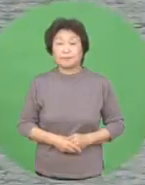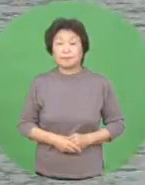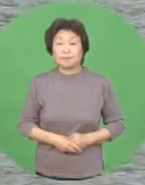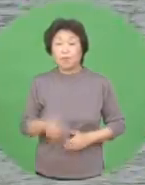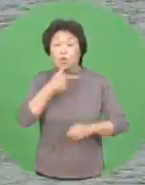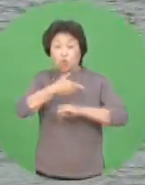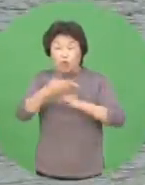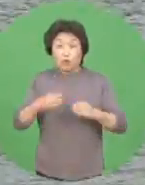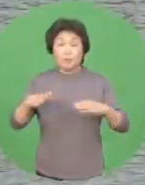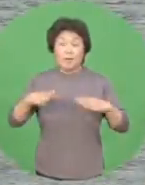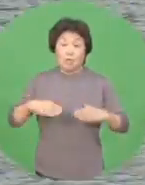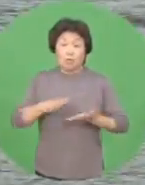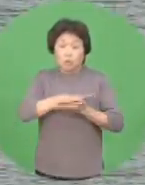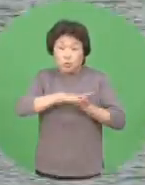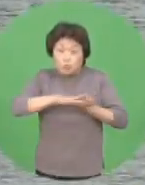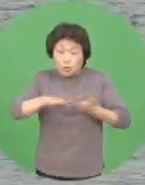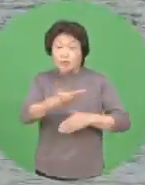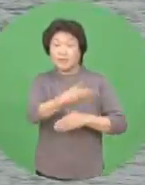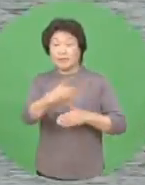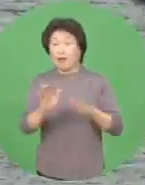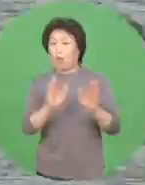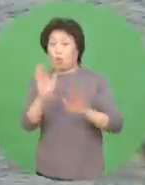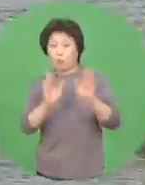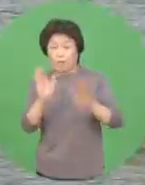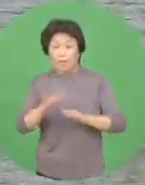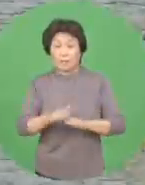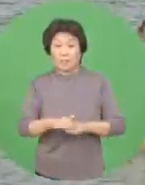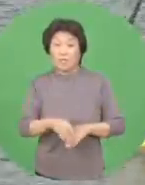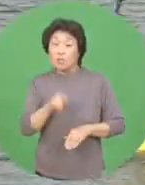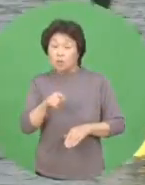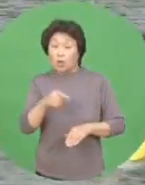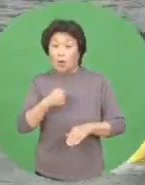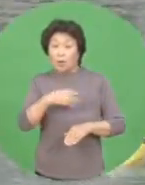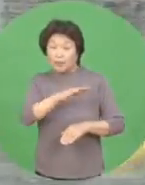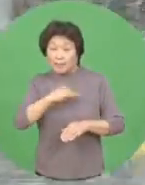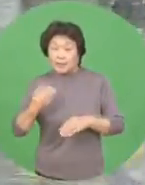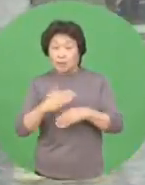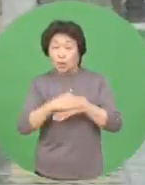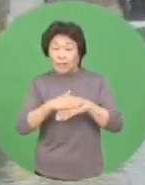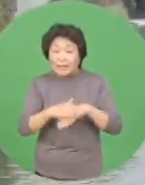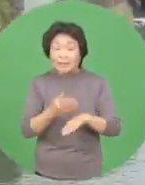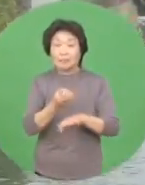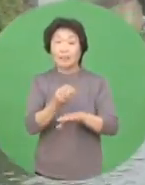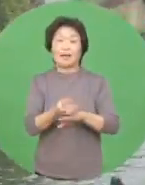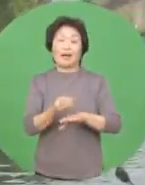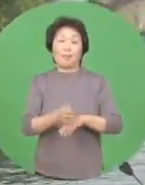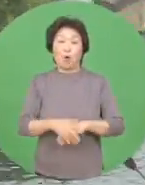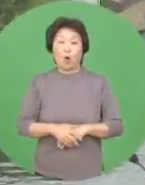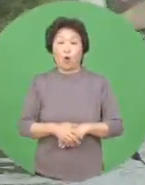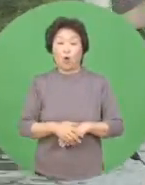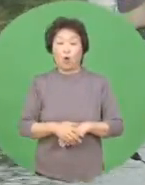徳島が誇る美しい川の風景、それは私たちの大切な宝物です。